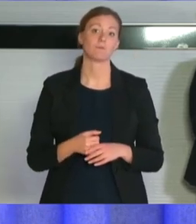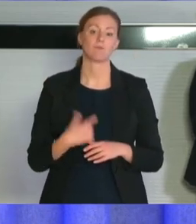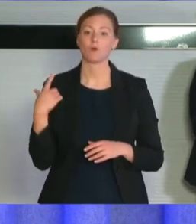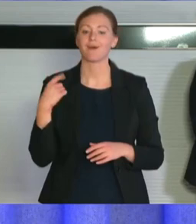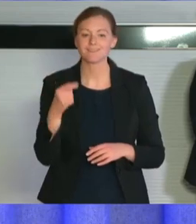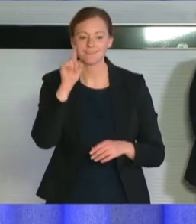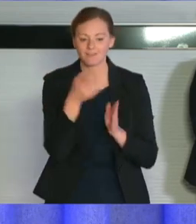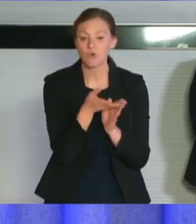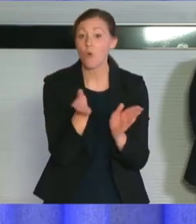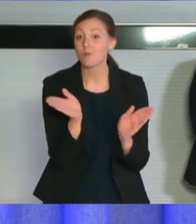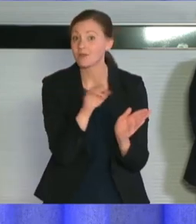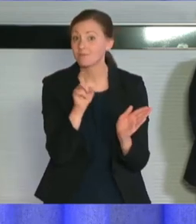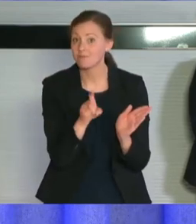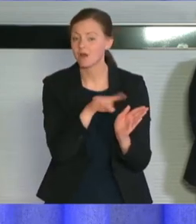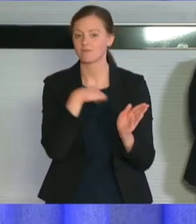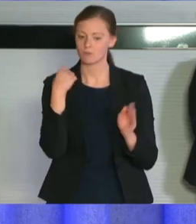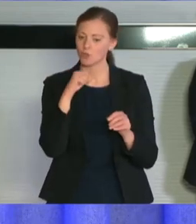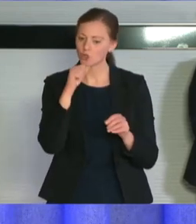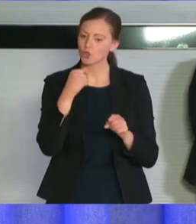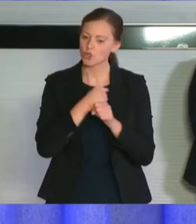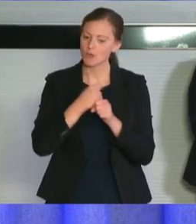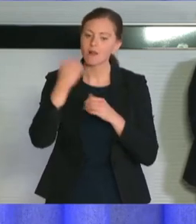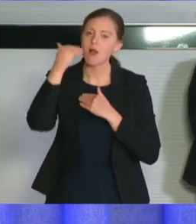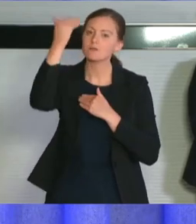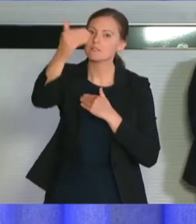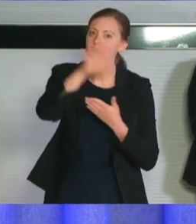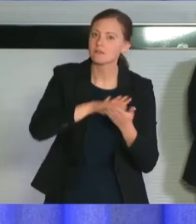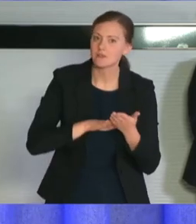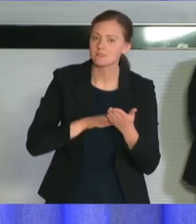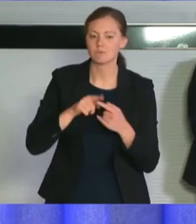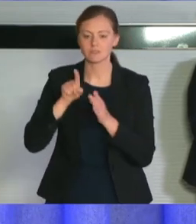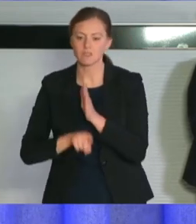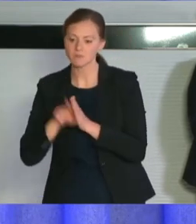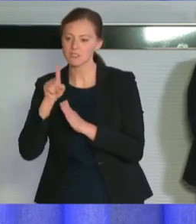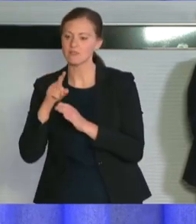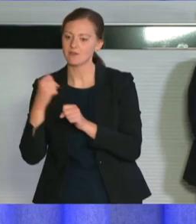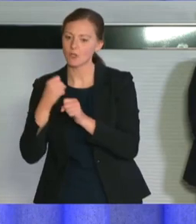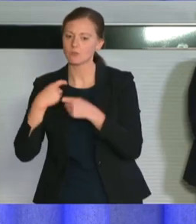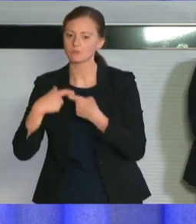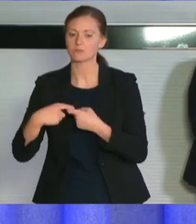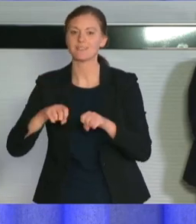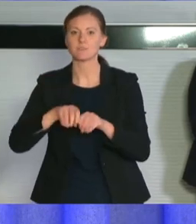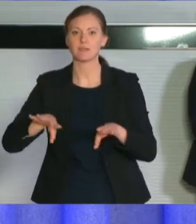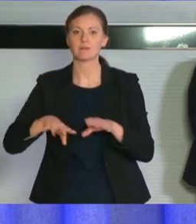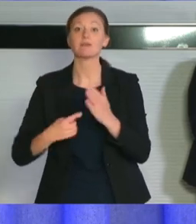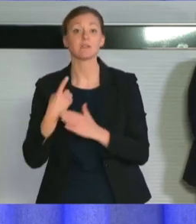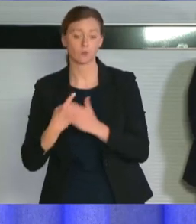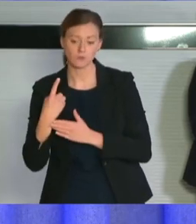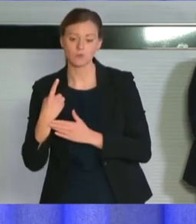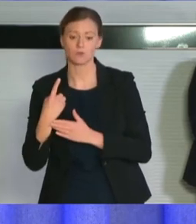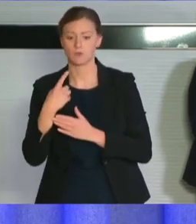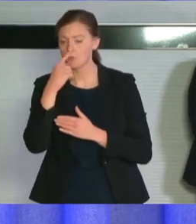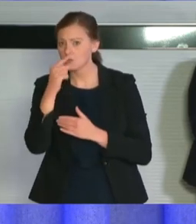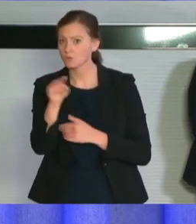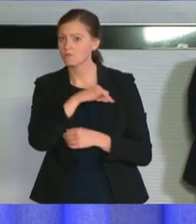raskt kan vi åpne? Og det er klart vi må jobbe nå med langsiktig strategi, samtidig som vi jobber med smittesituasjonen. Sørge for at vi